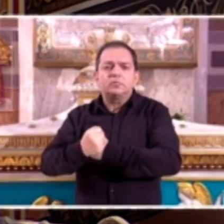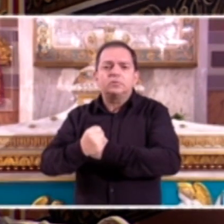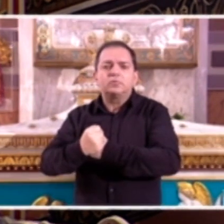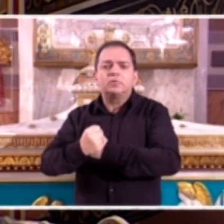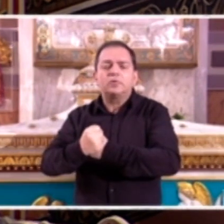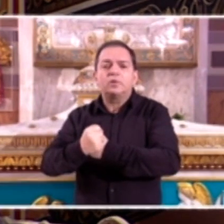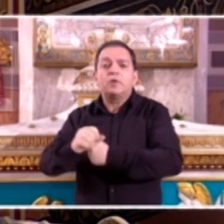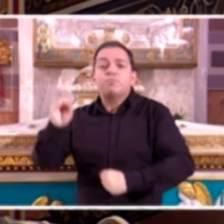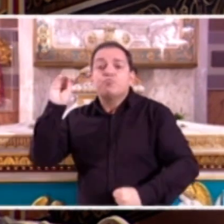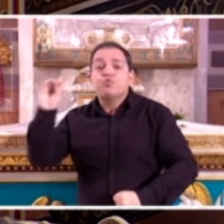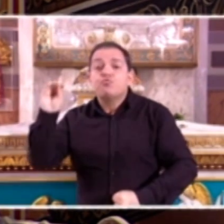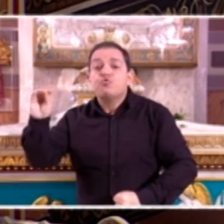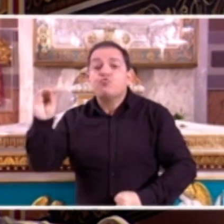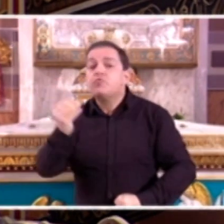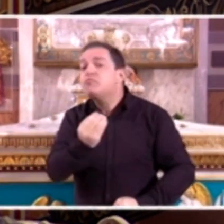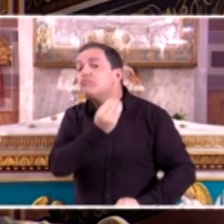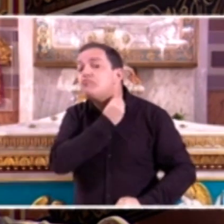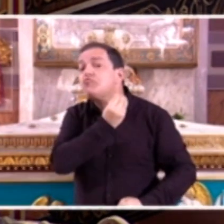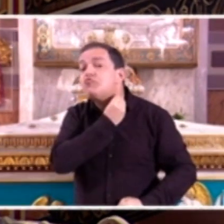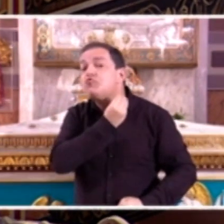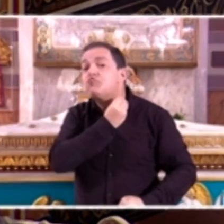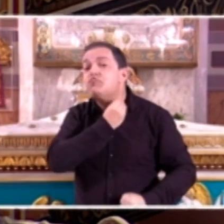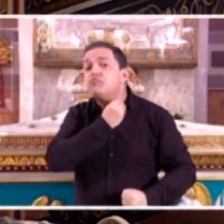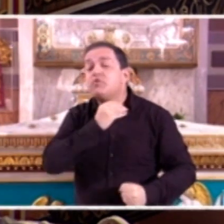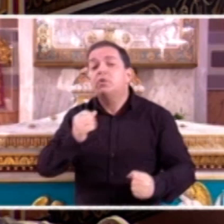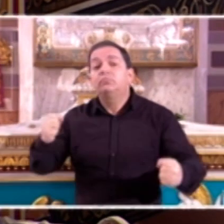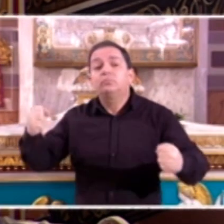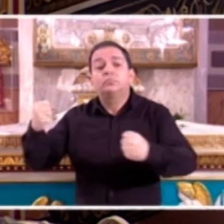επέπεσεν επί των δράχυλων αυτού και